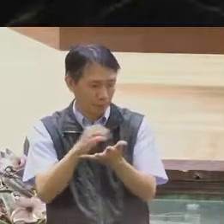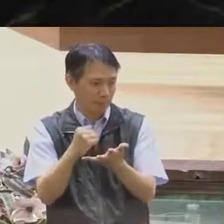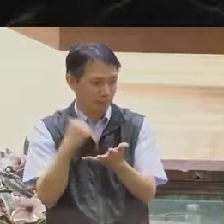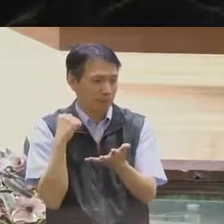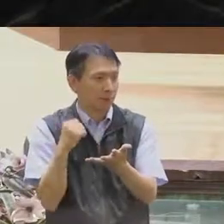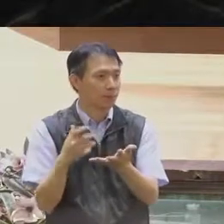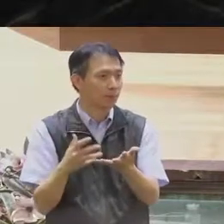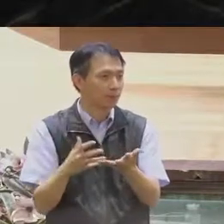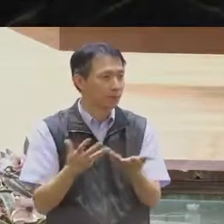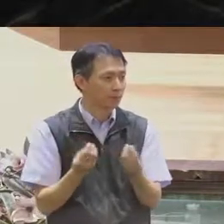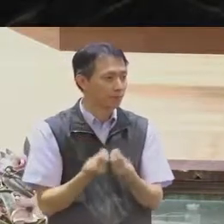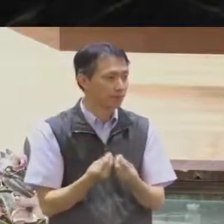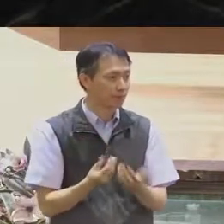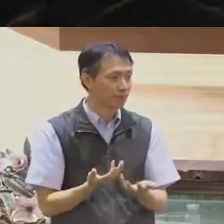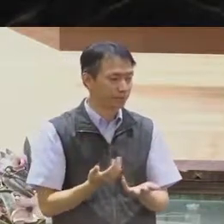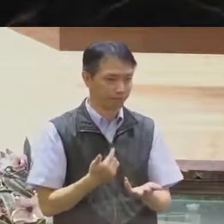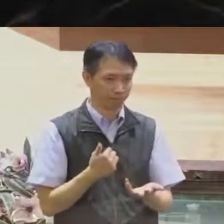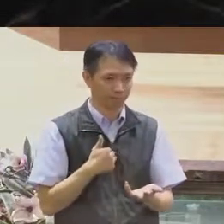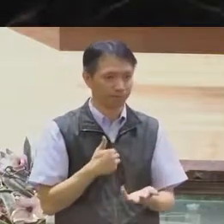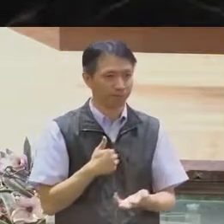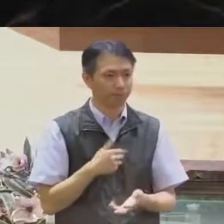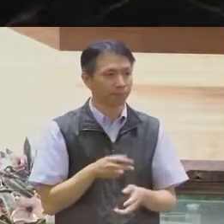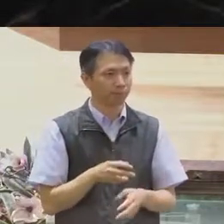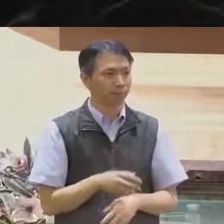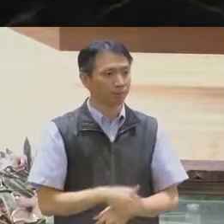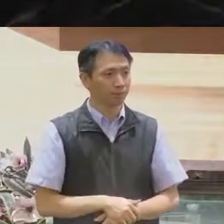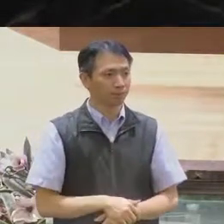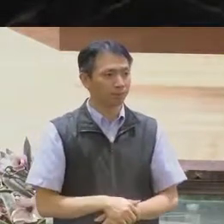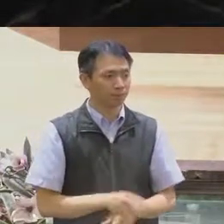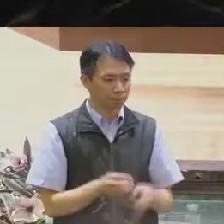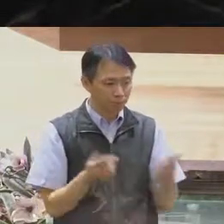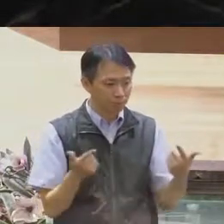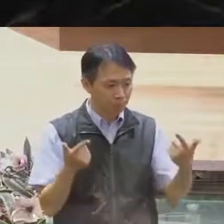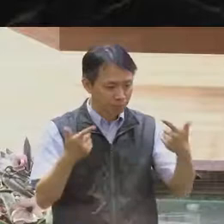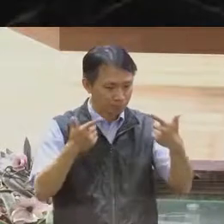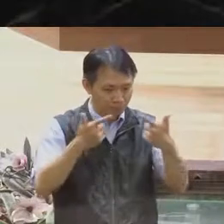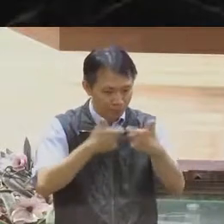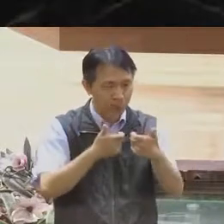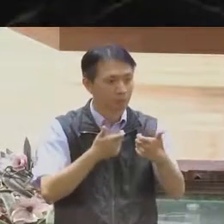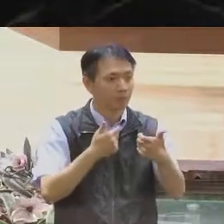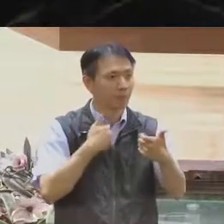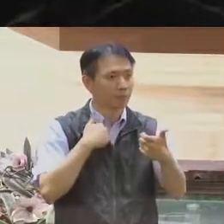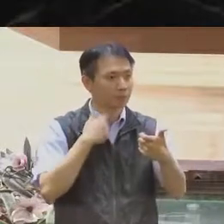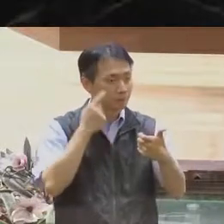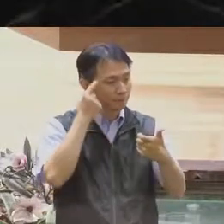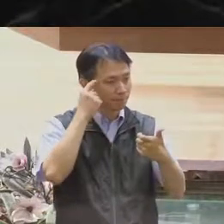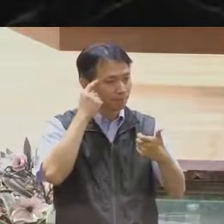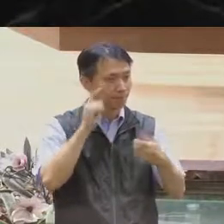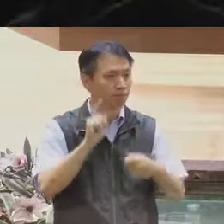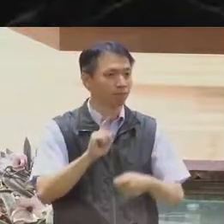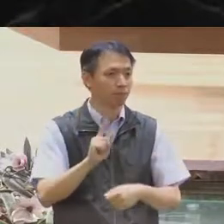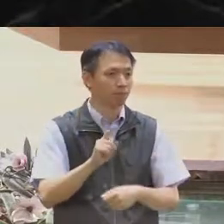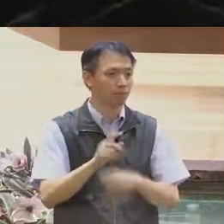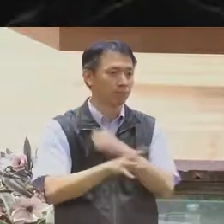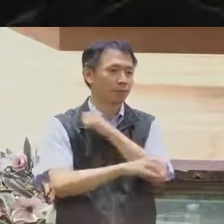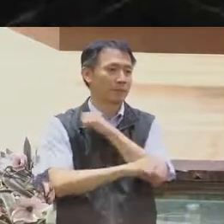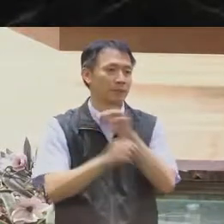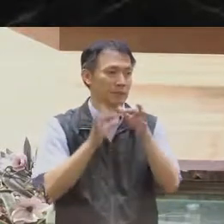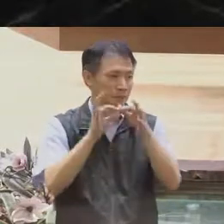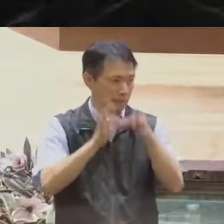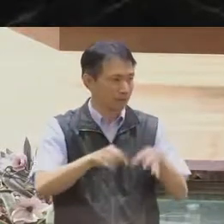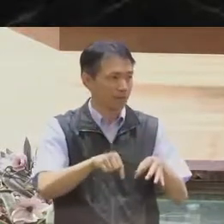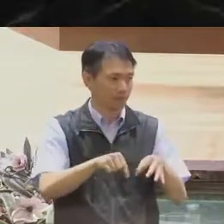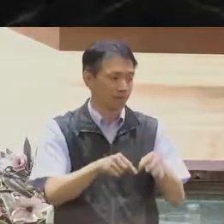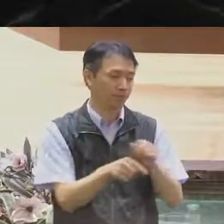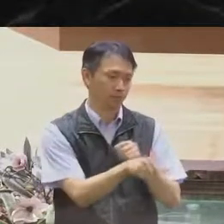度没有太大的影响。所以我们在决定要怎么对应到 ATCG 的时候，考虑的其实是基因的载体